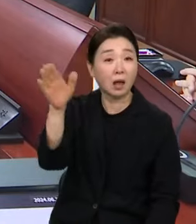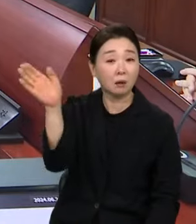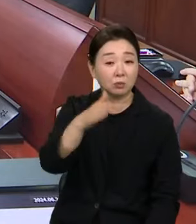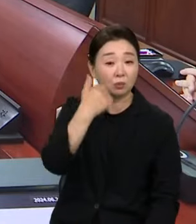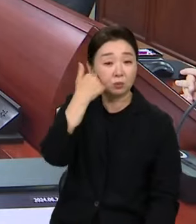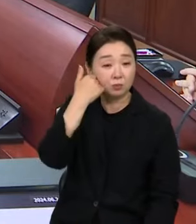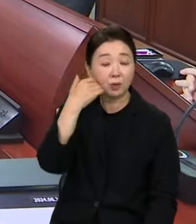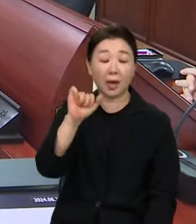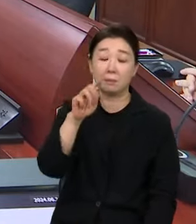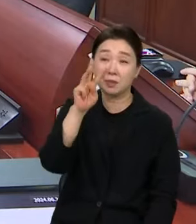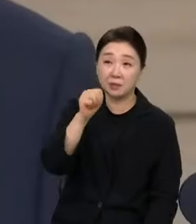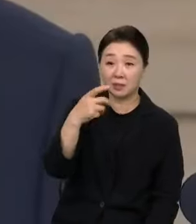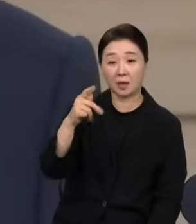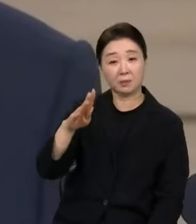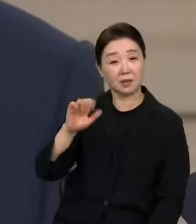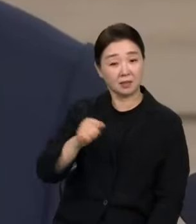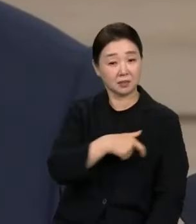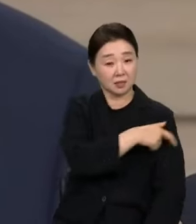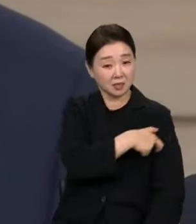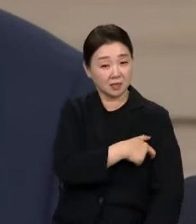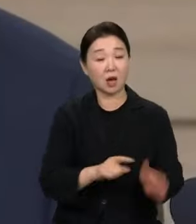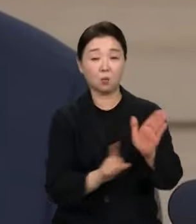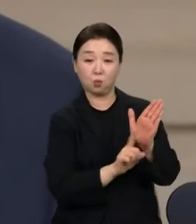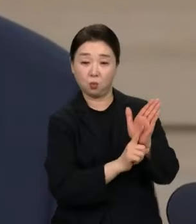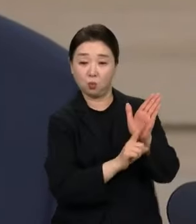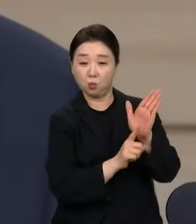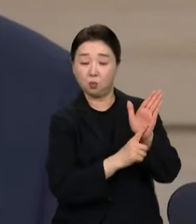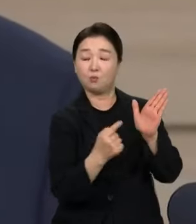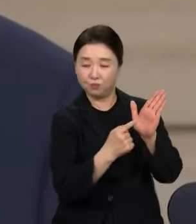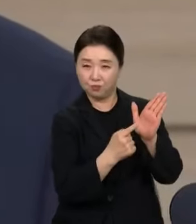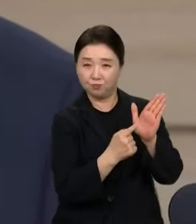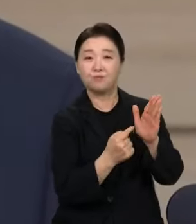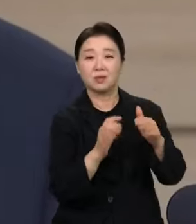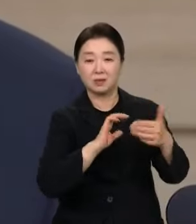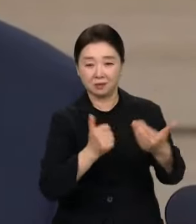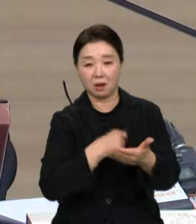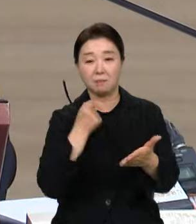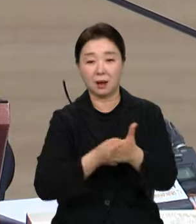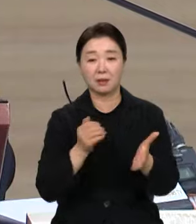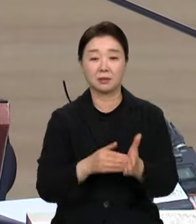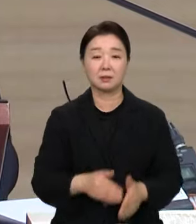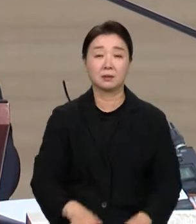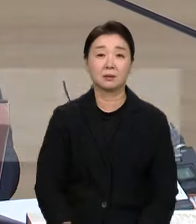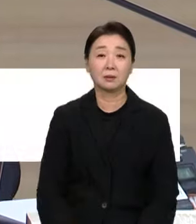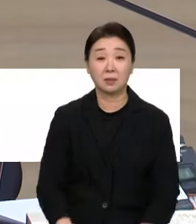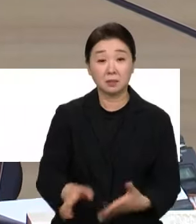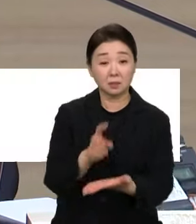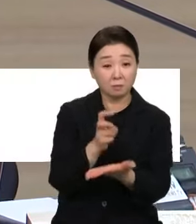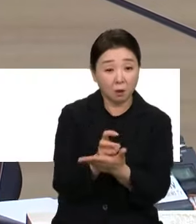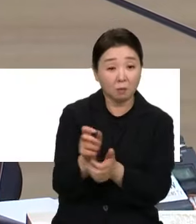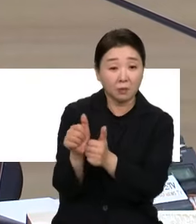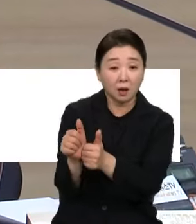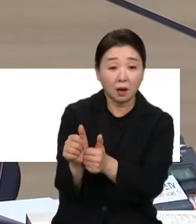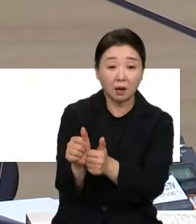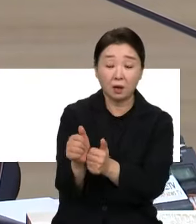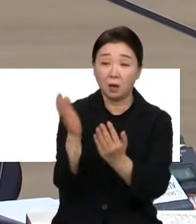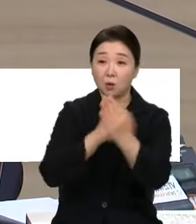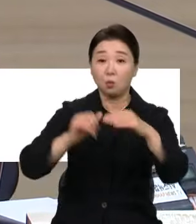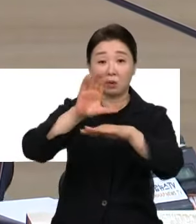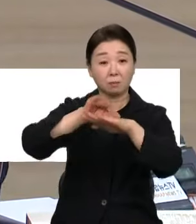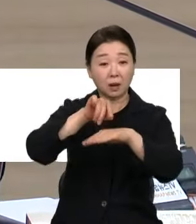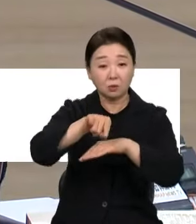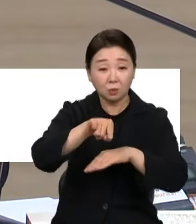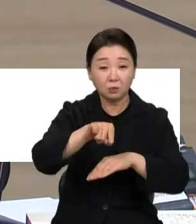당장 MBC와 KBS 이사 공모를 개시하는 안을 의결했습니다. 현행법에 따라